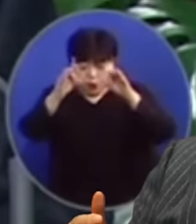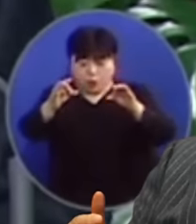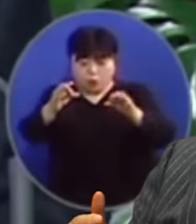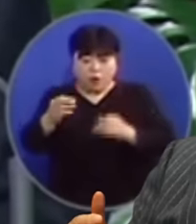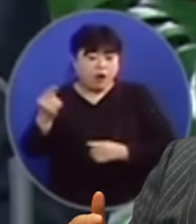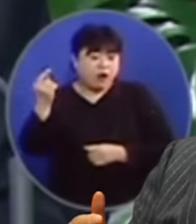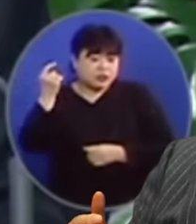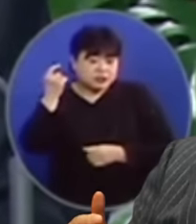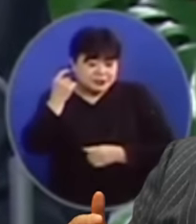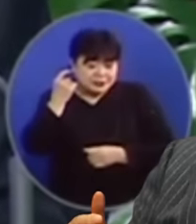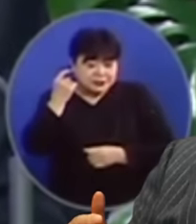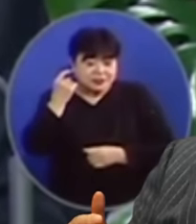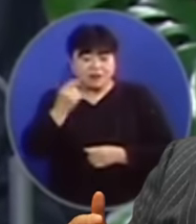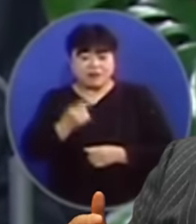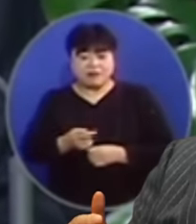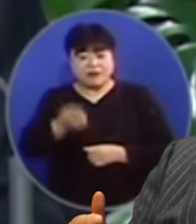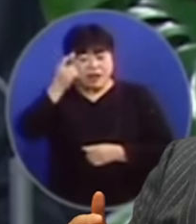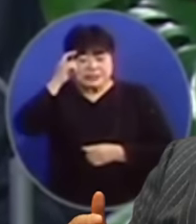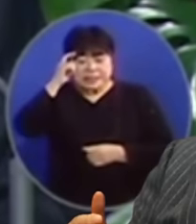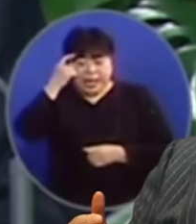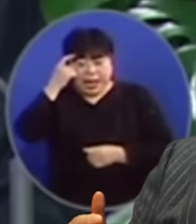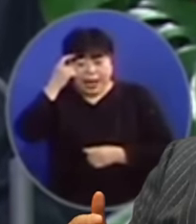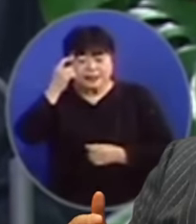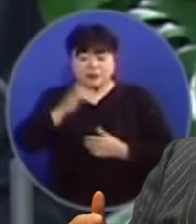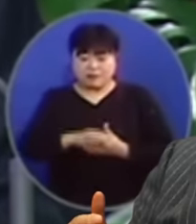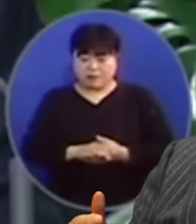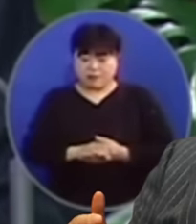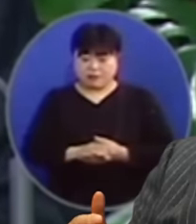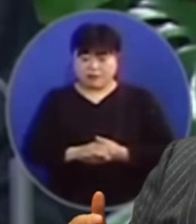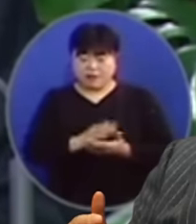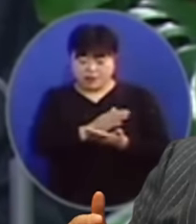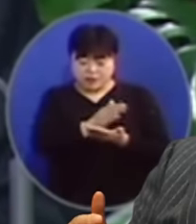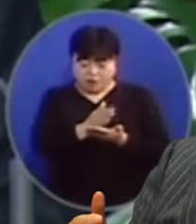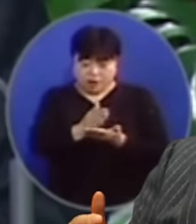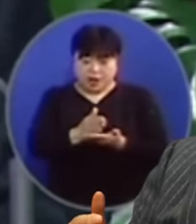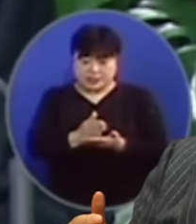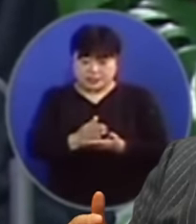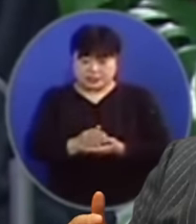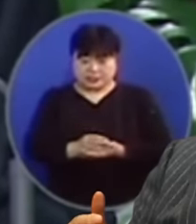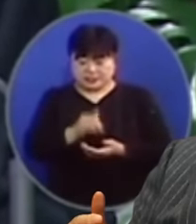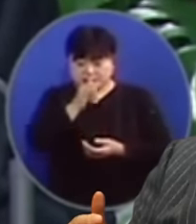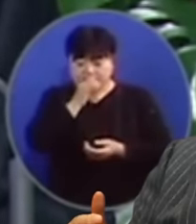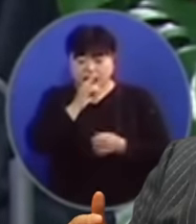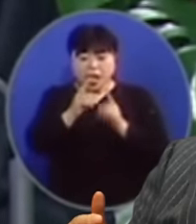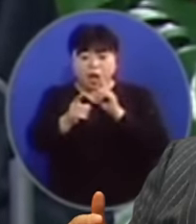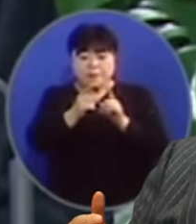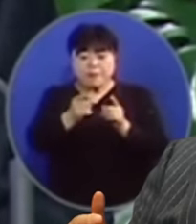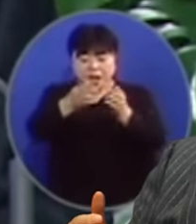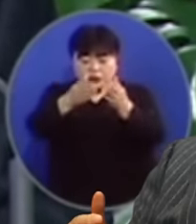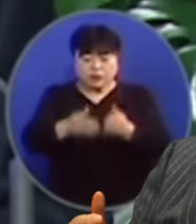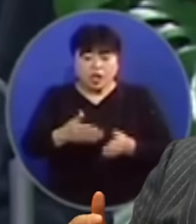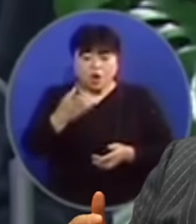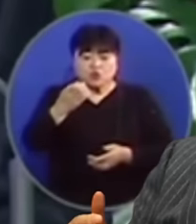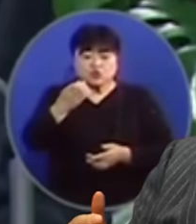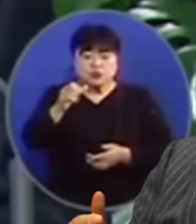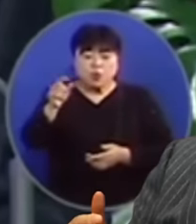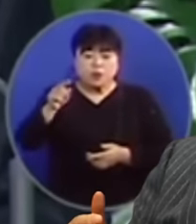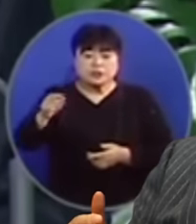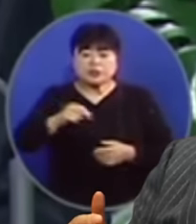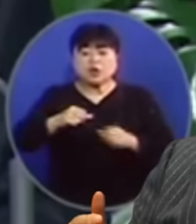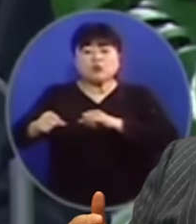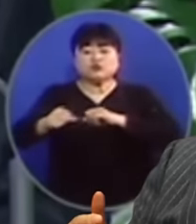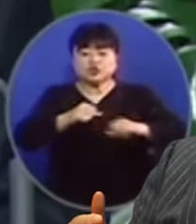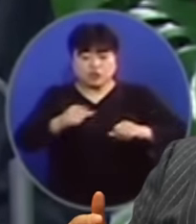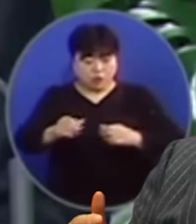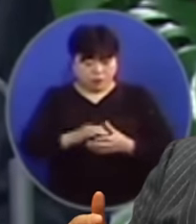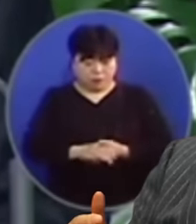듣는 신경도 있고, 생각하는 신경도 있고, 온갖 신경이 다 있지만은 말에 의해서 95%가 움직인다는